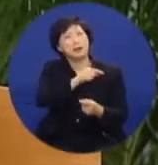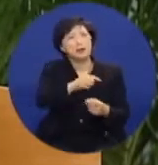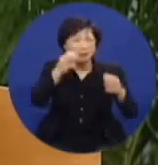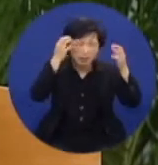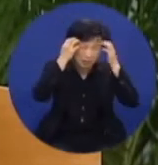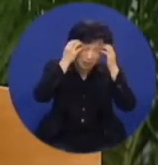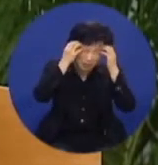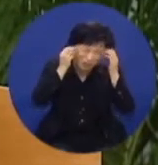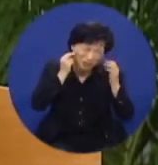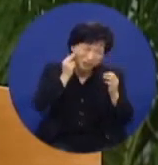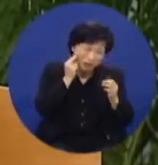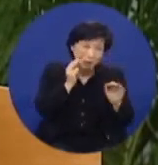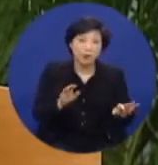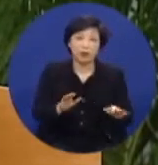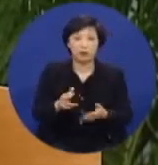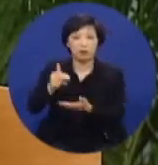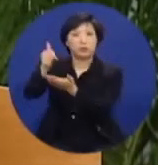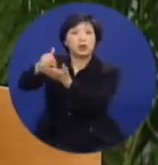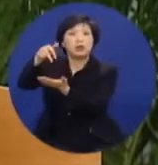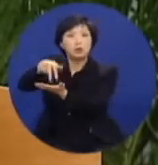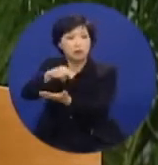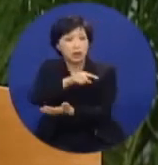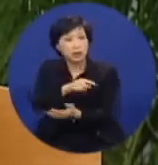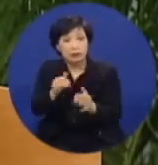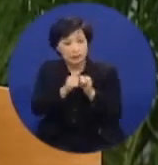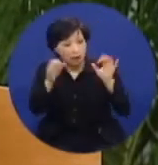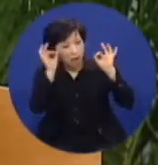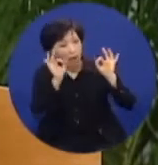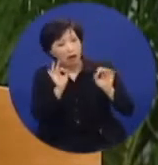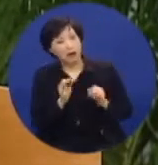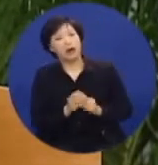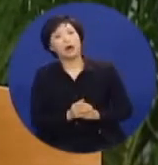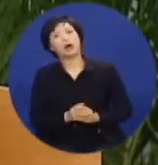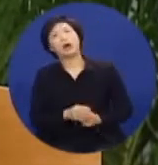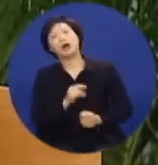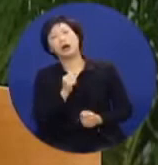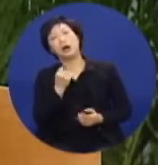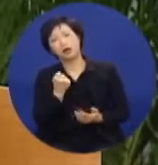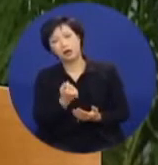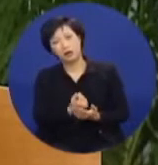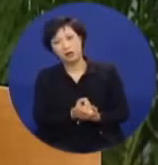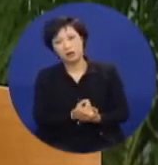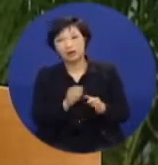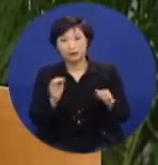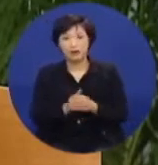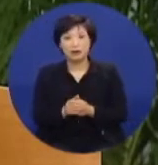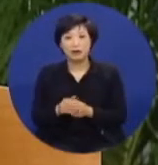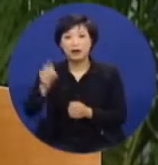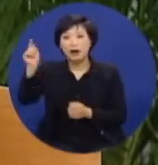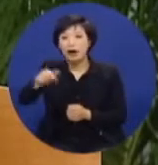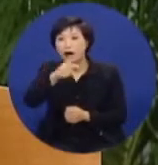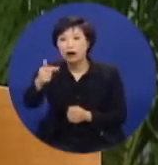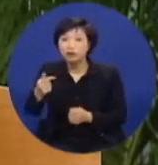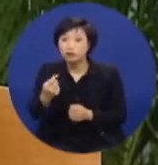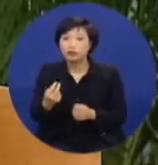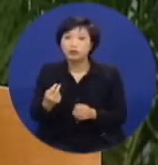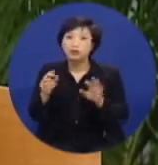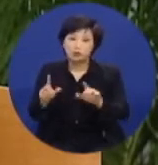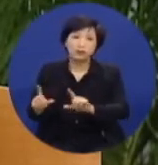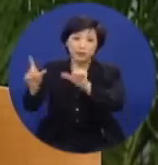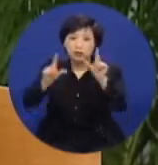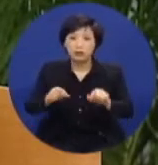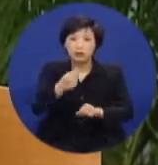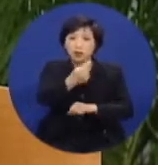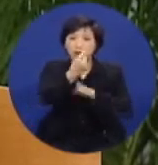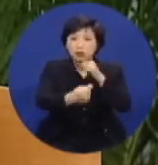과 주인 입장에서 인간을 팔아 볼 때 화법은 애기가 천 부터 쭉 일만큼